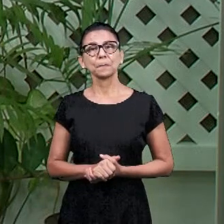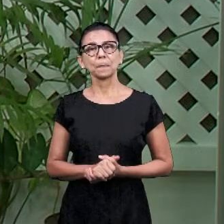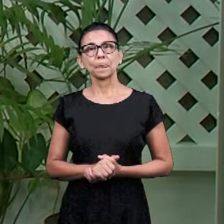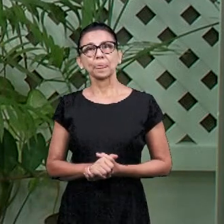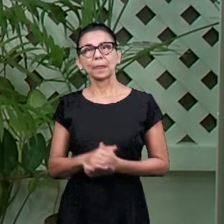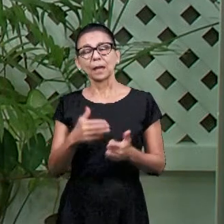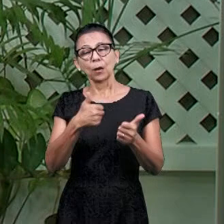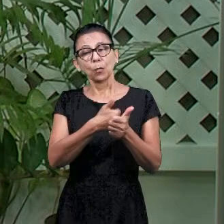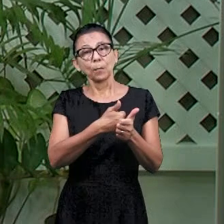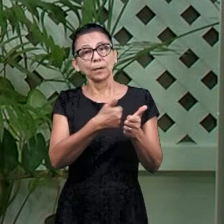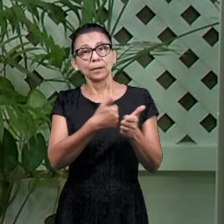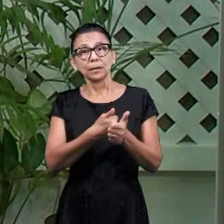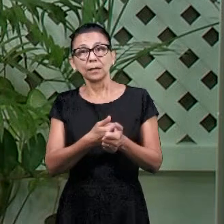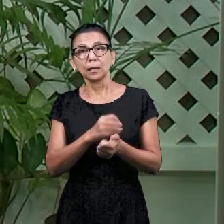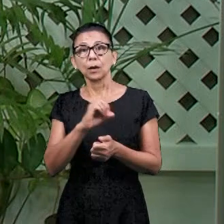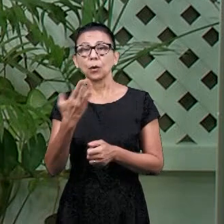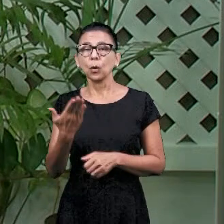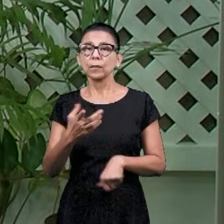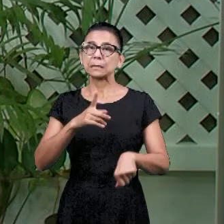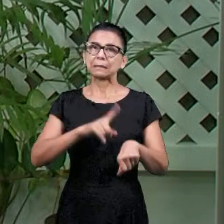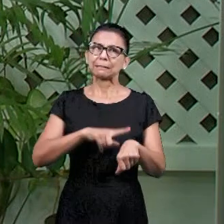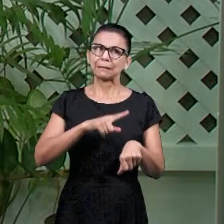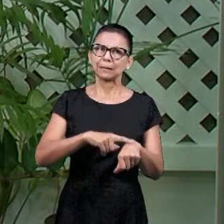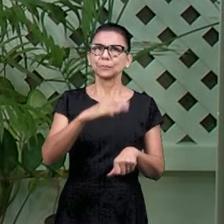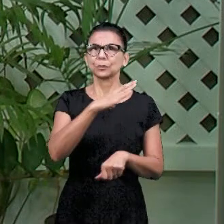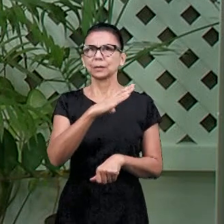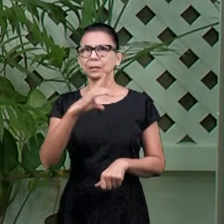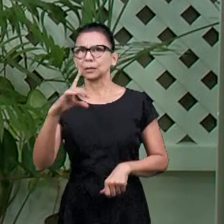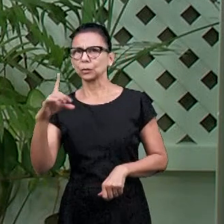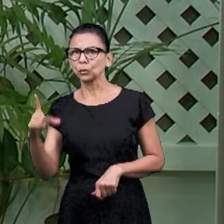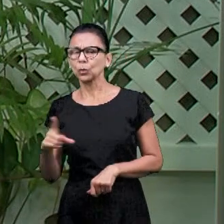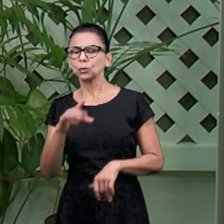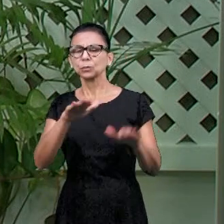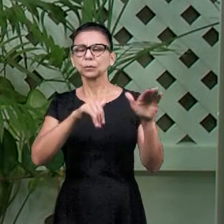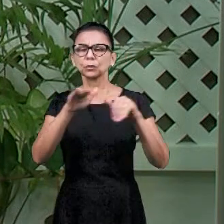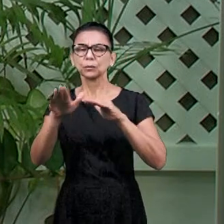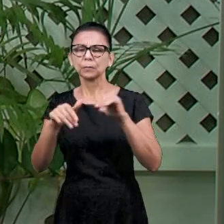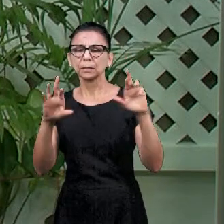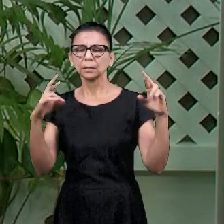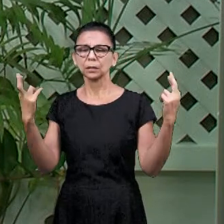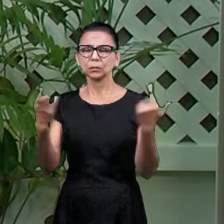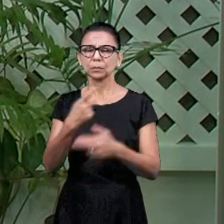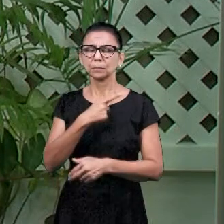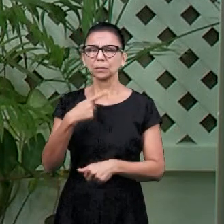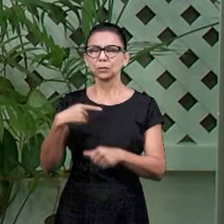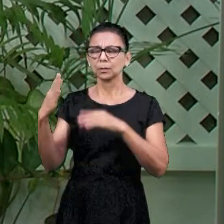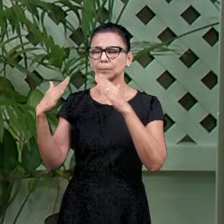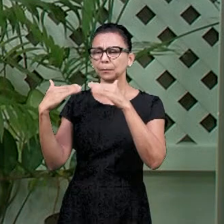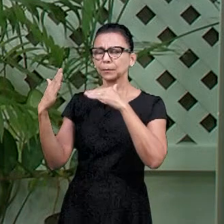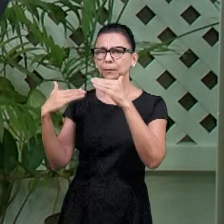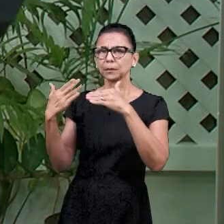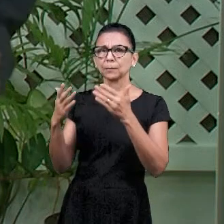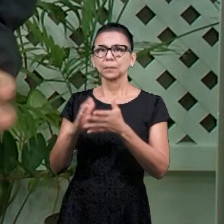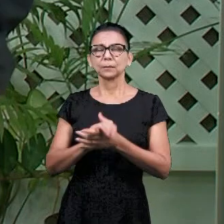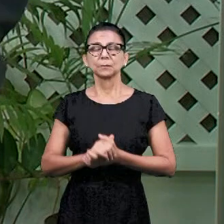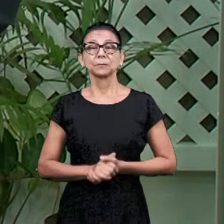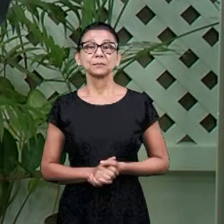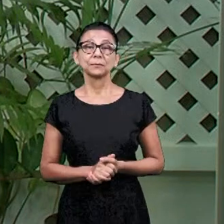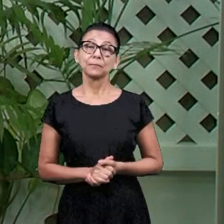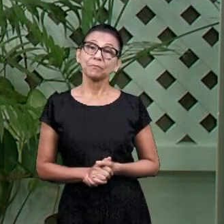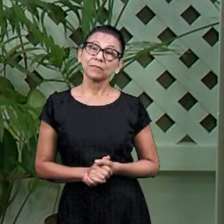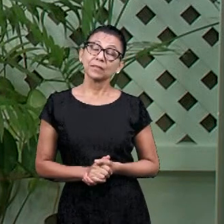pas en train de réussir à voir cela. Des fois, on va voir, c'est même manque de temps de coordinateur, de réunir le